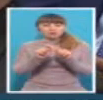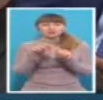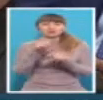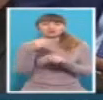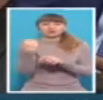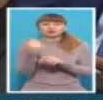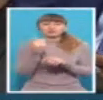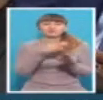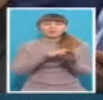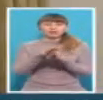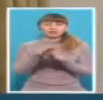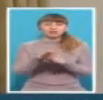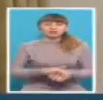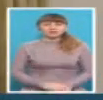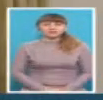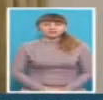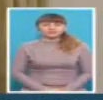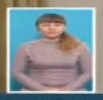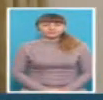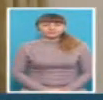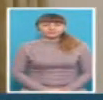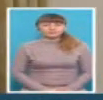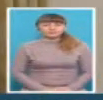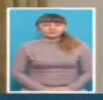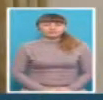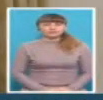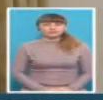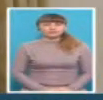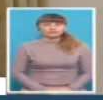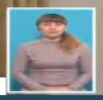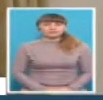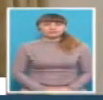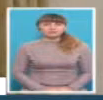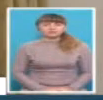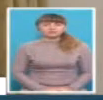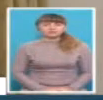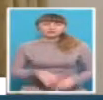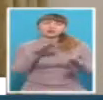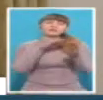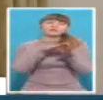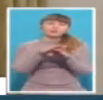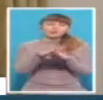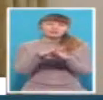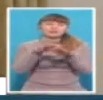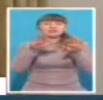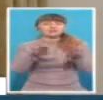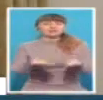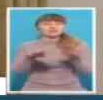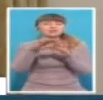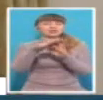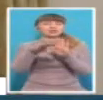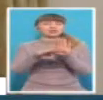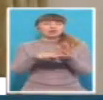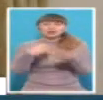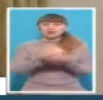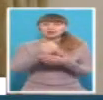өзгермек. Обеспечение интеграции науки, образования и производства. Заң жобасына науайхана бизнесінде әкімшілік кедергілерді қысқарту және ветеринарлы